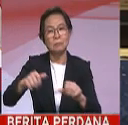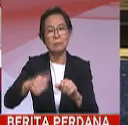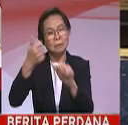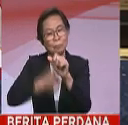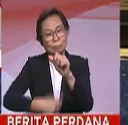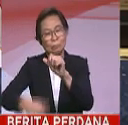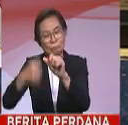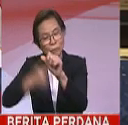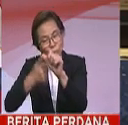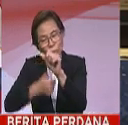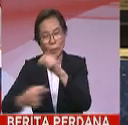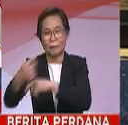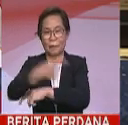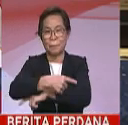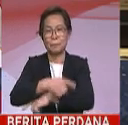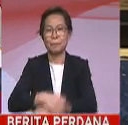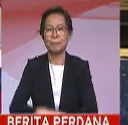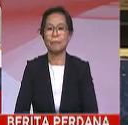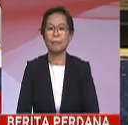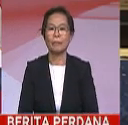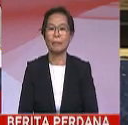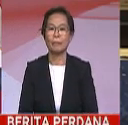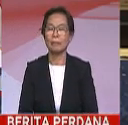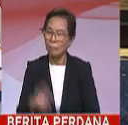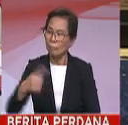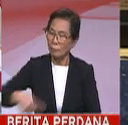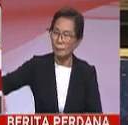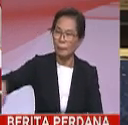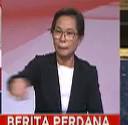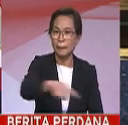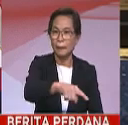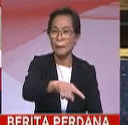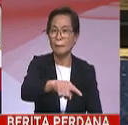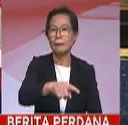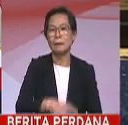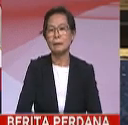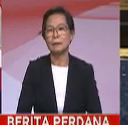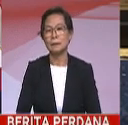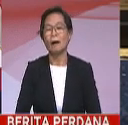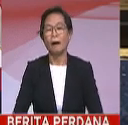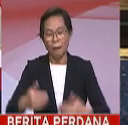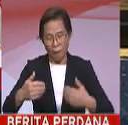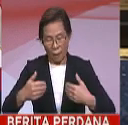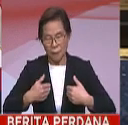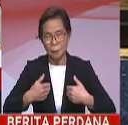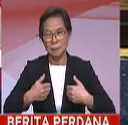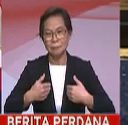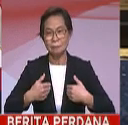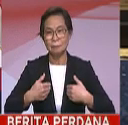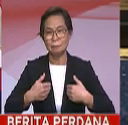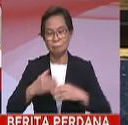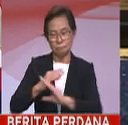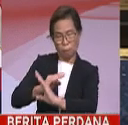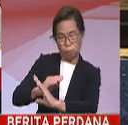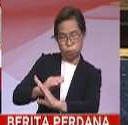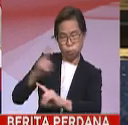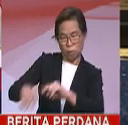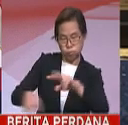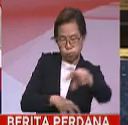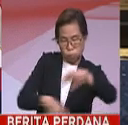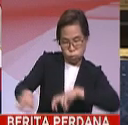setiap hari. Saudara dan saudari sekalian, walaupun terdapat sekatan pergerakan yang